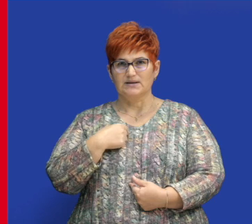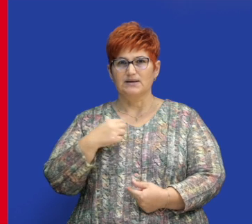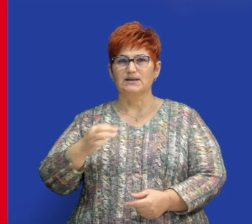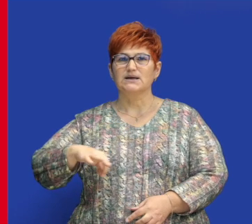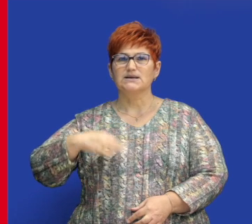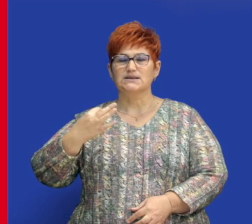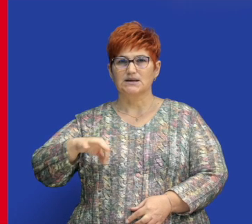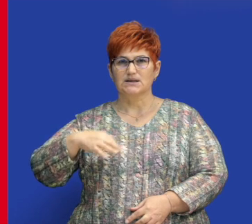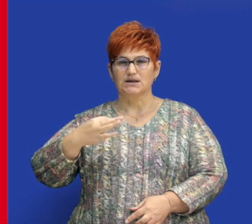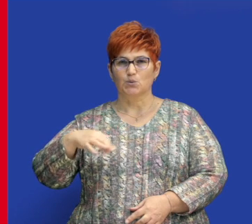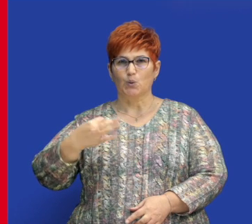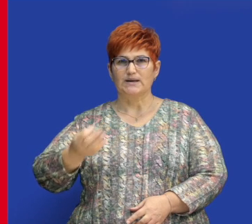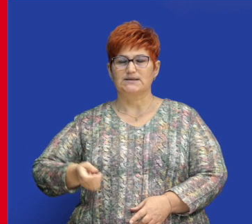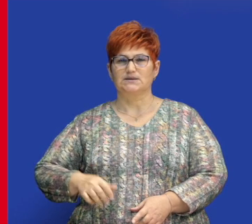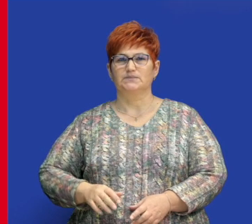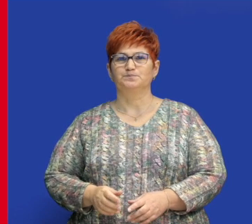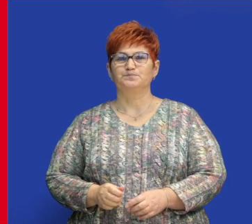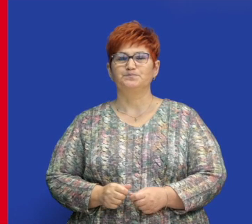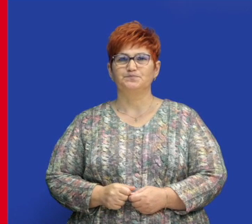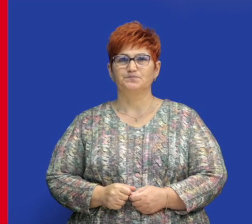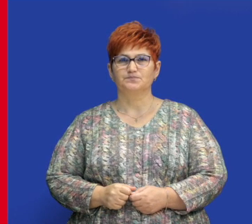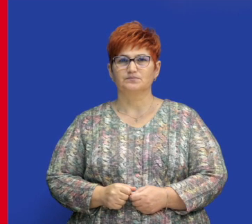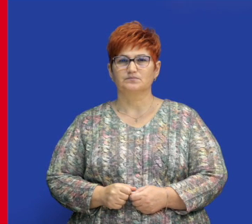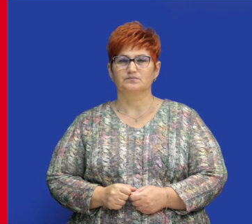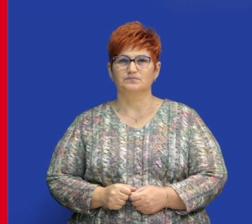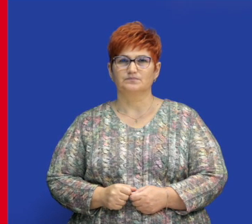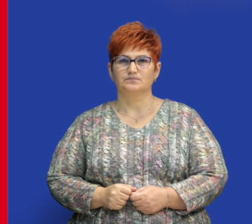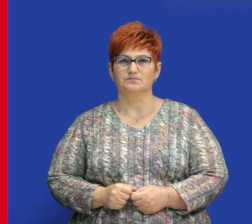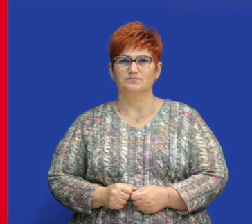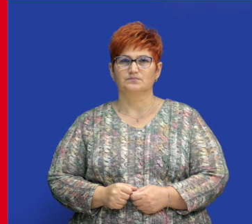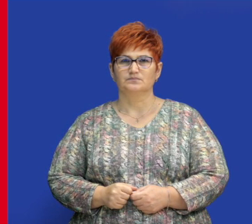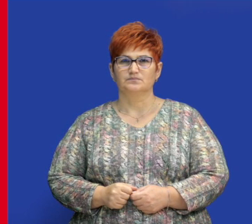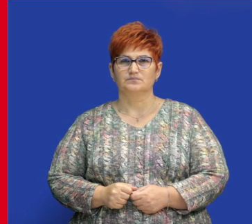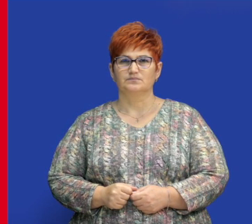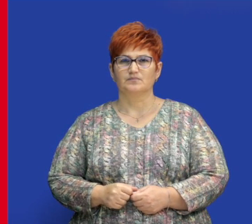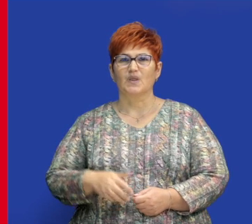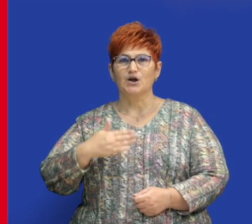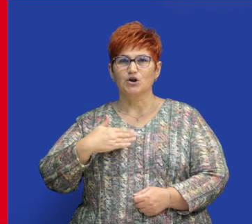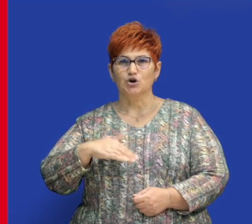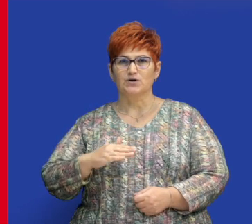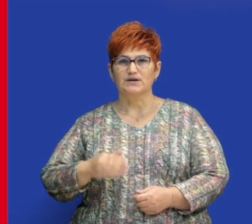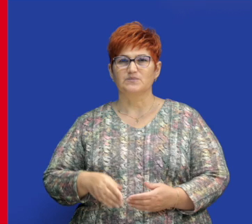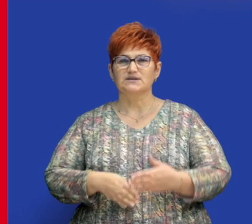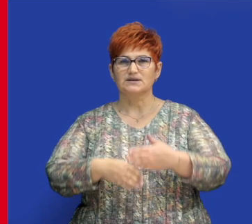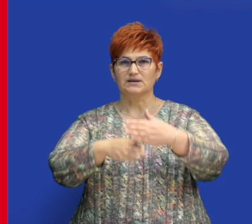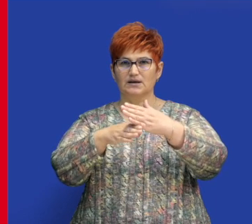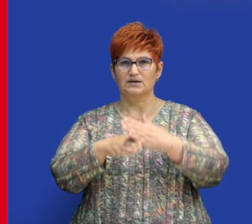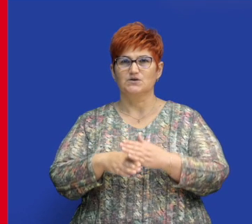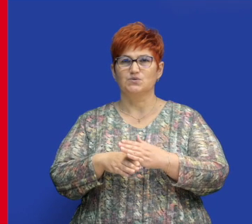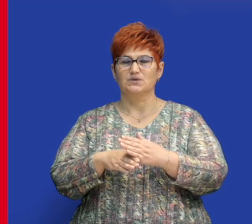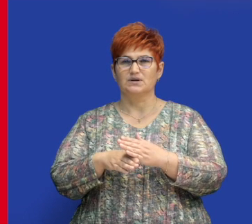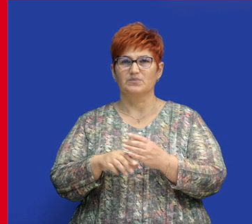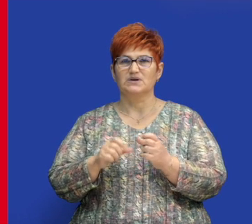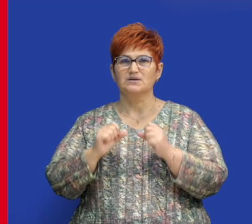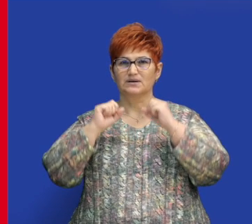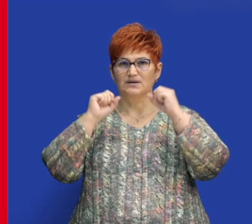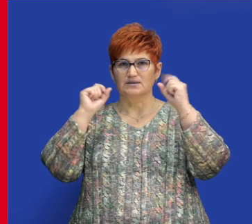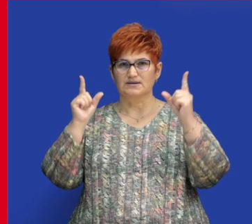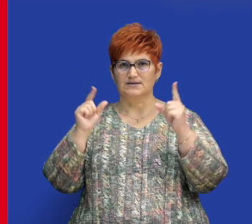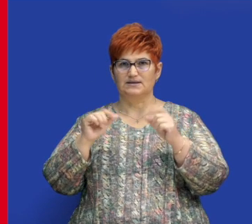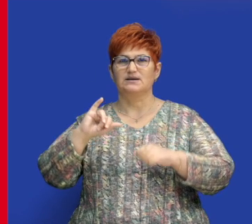A baráti találkozáson az arc elé három poszi jár. Mindenkivel, aki a helyiségben tartózkodik, kezet